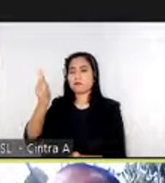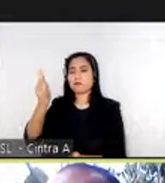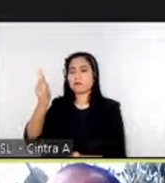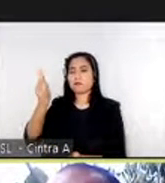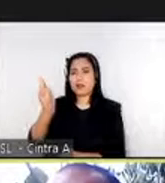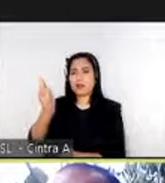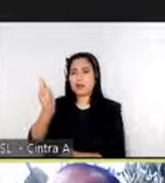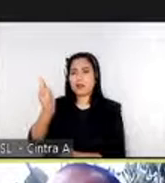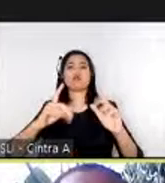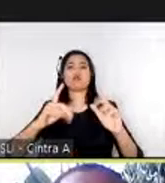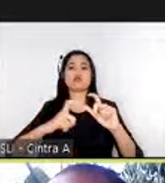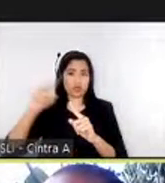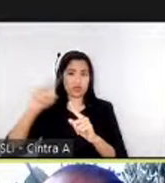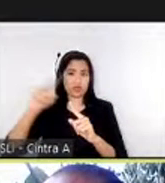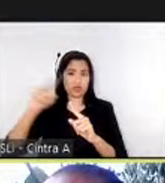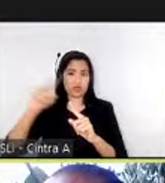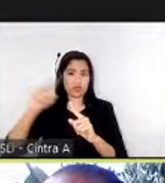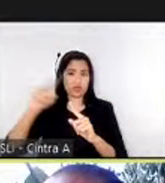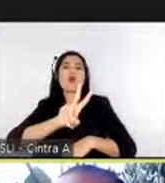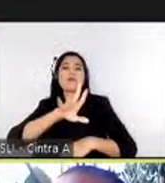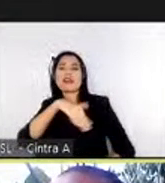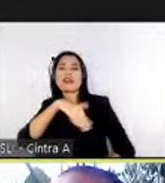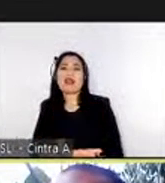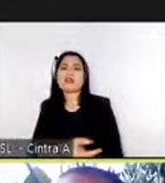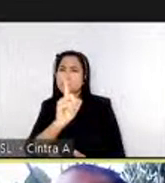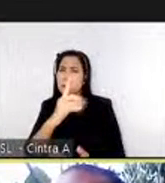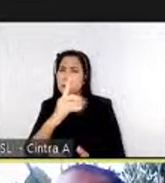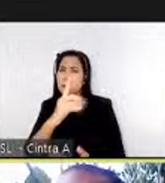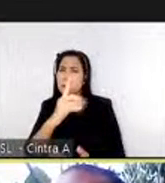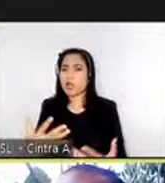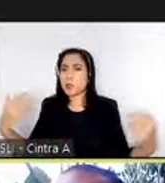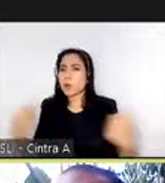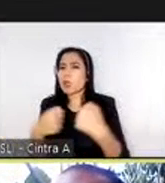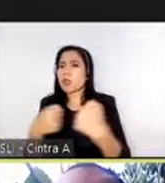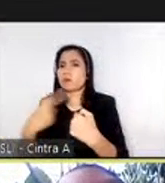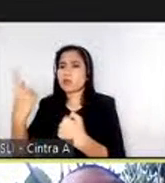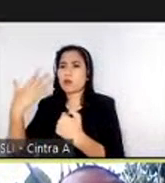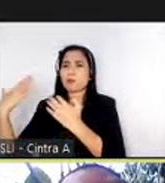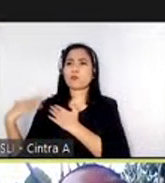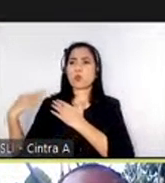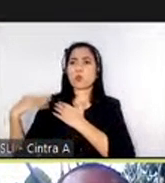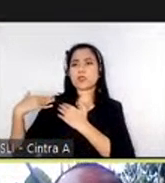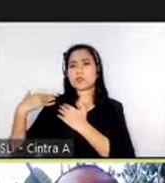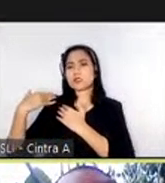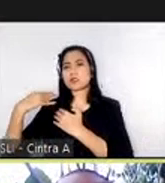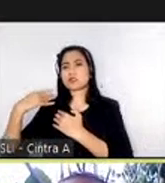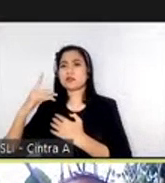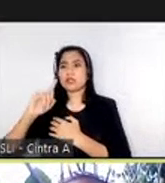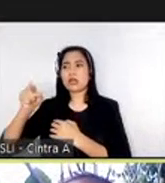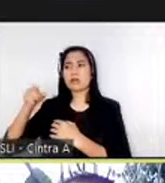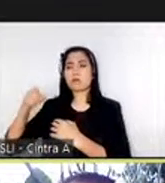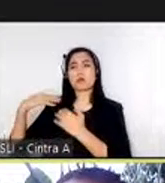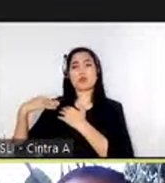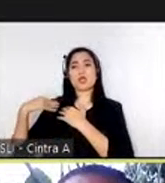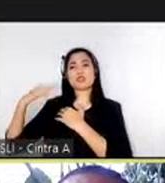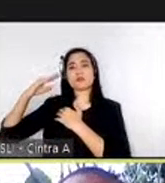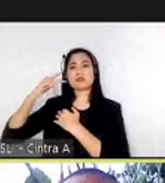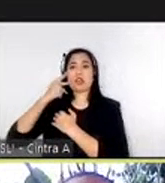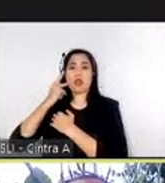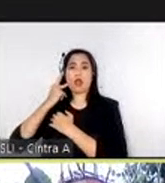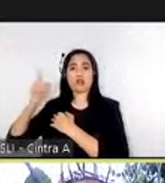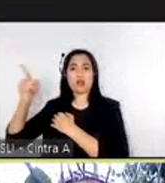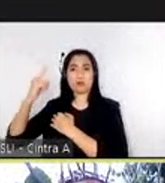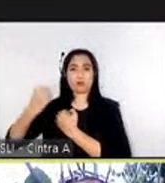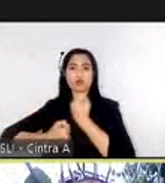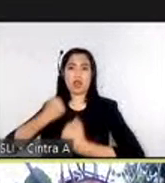tewas karena dia berantem dengan eh petugas keamanan dari pihak perusahaan itu selengkapnya bisa dilihat dari